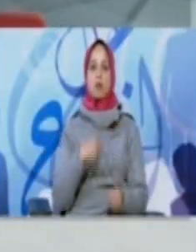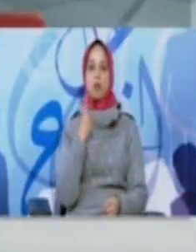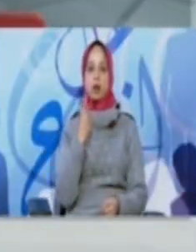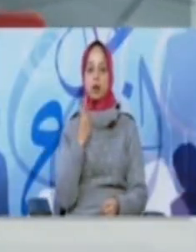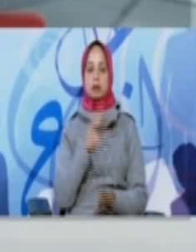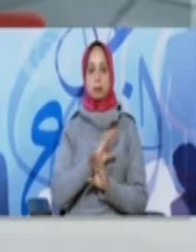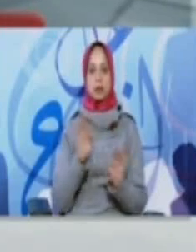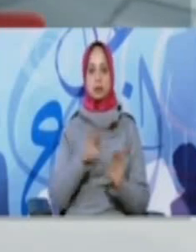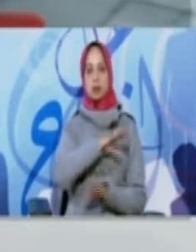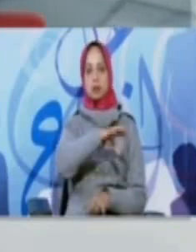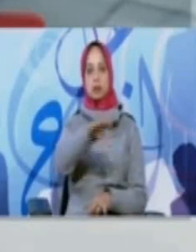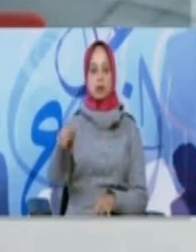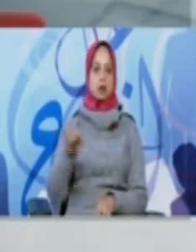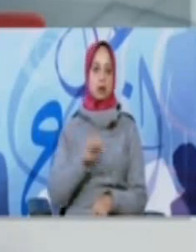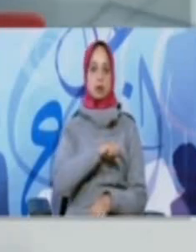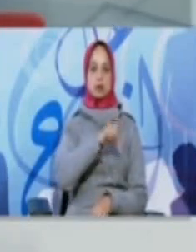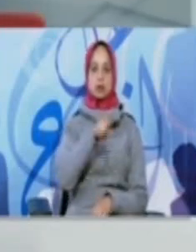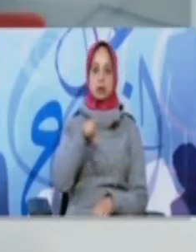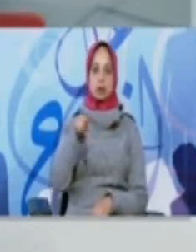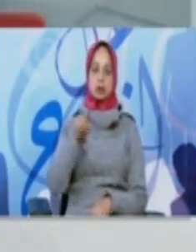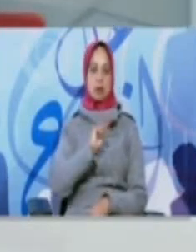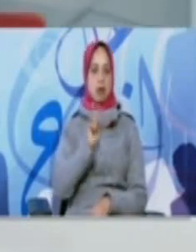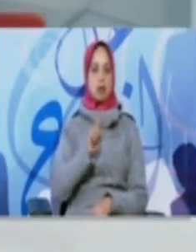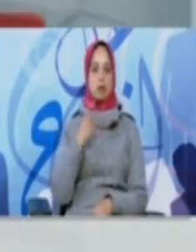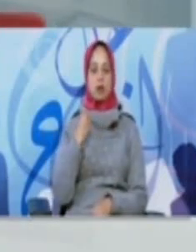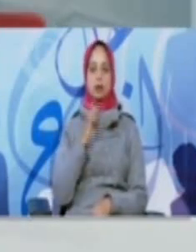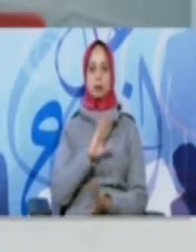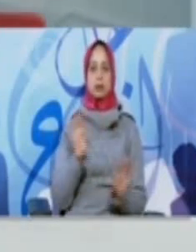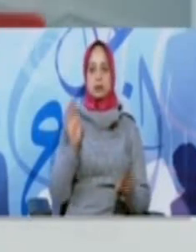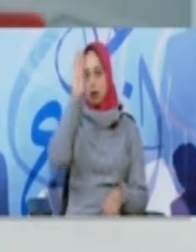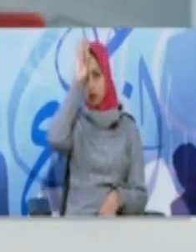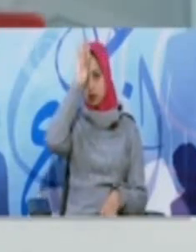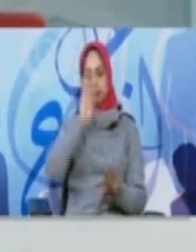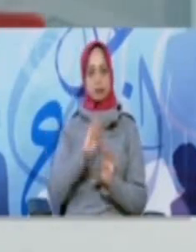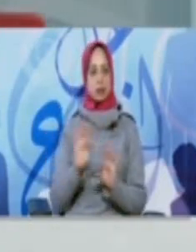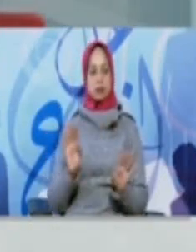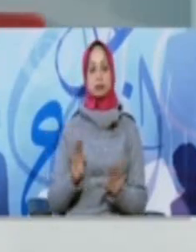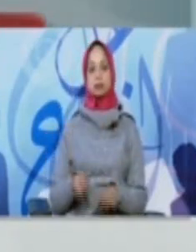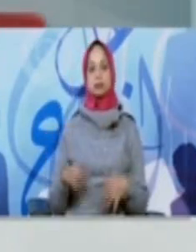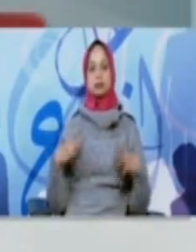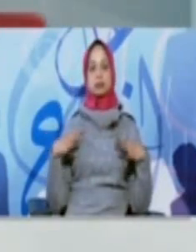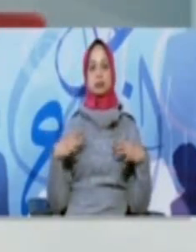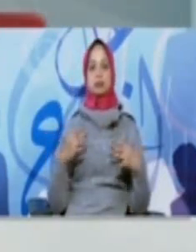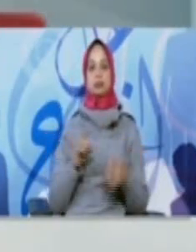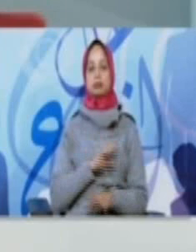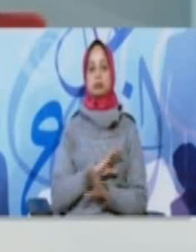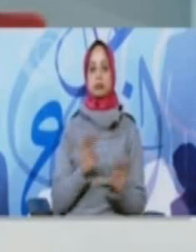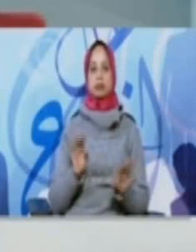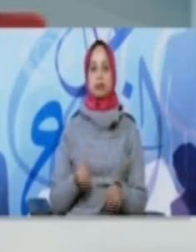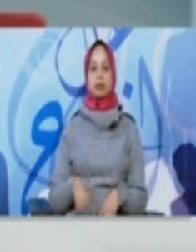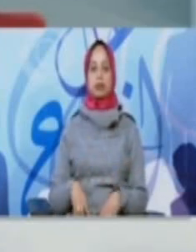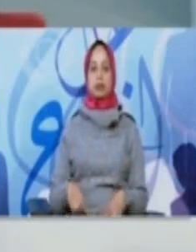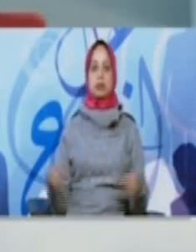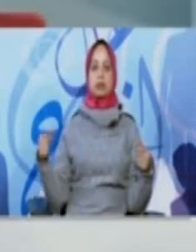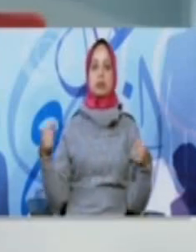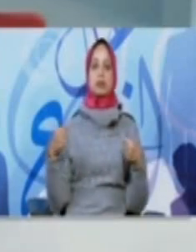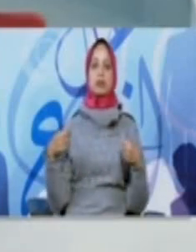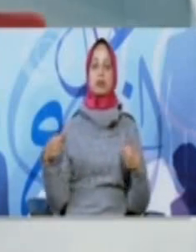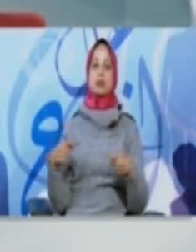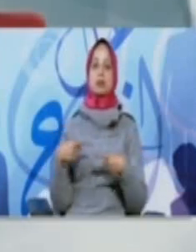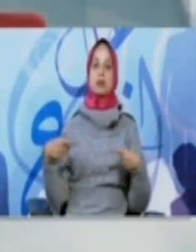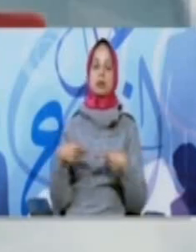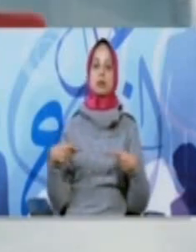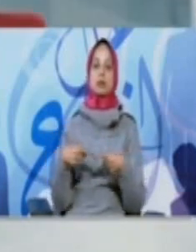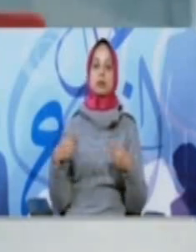ايه؟ مستغلا ان في صدام. صدام بين مين؟ صدام ما بين الوفد